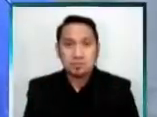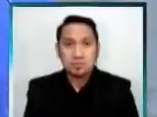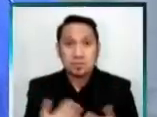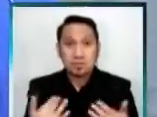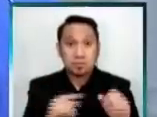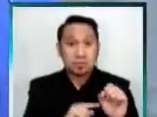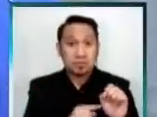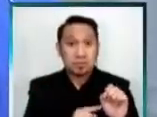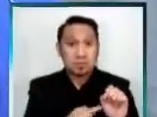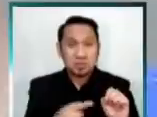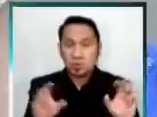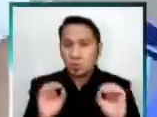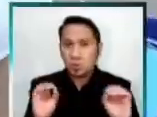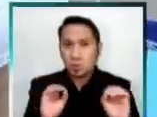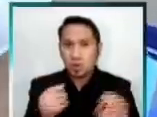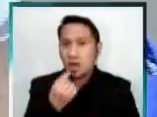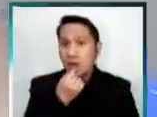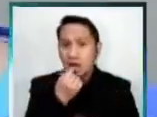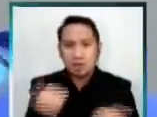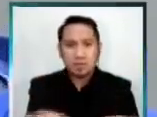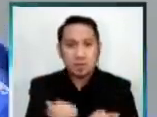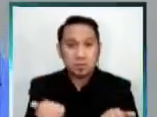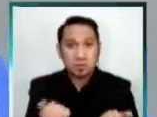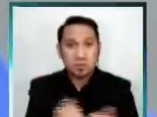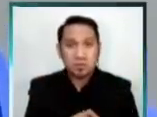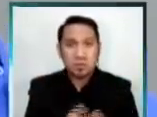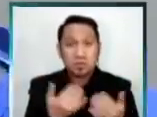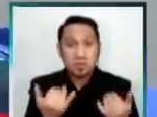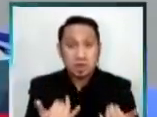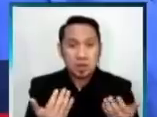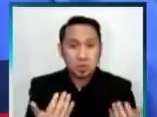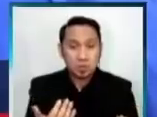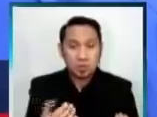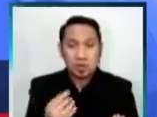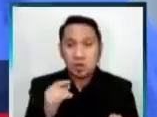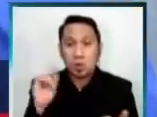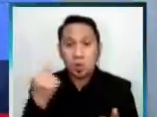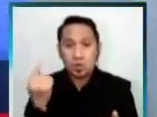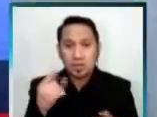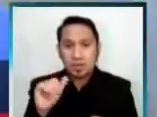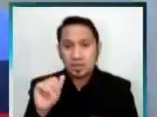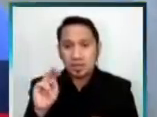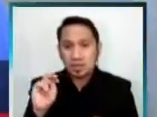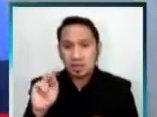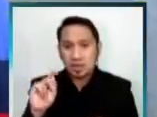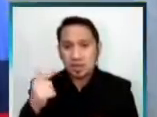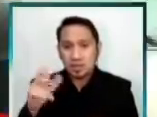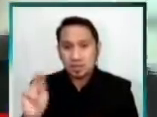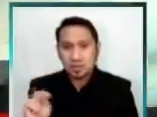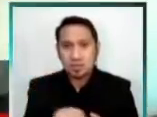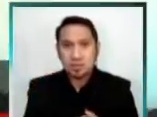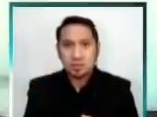wala kaming RT-PCR. Ang ina-handle po namin today at sa kahapon is antigen lang muna. Siguro by tomorrow, mayroon na po kaming